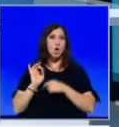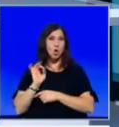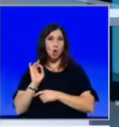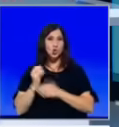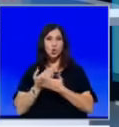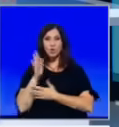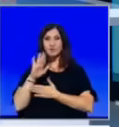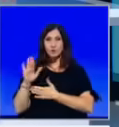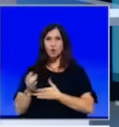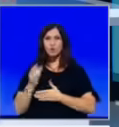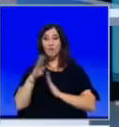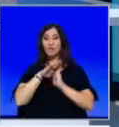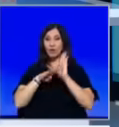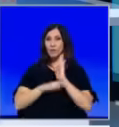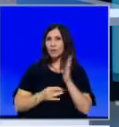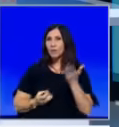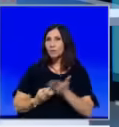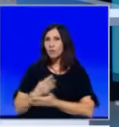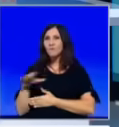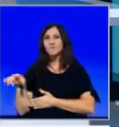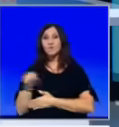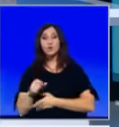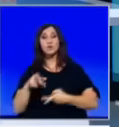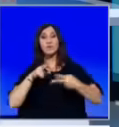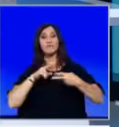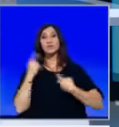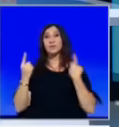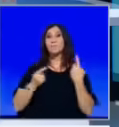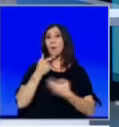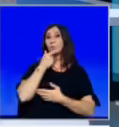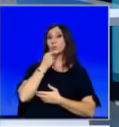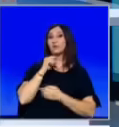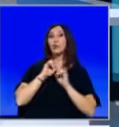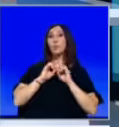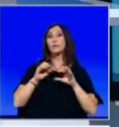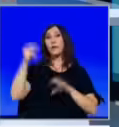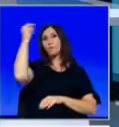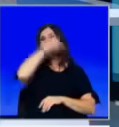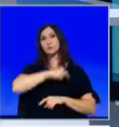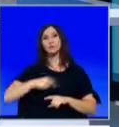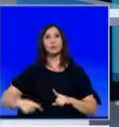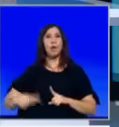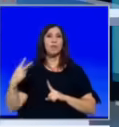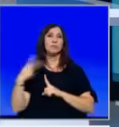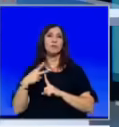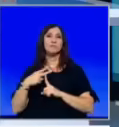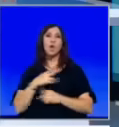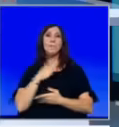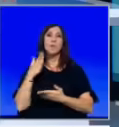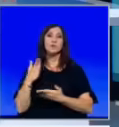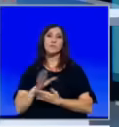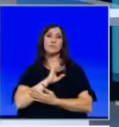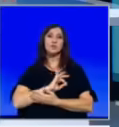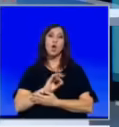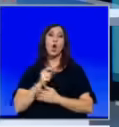С нов сезон, нов регламент и нов водещ се завръща забавно познавателното предаване на Българската национална телевизия «Последният